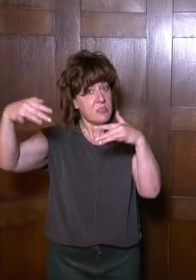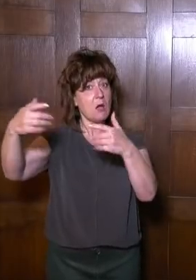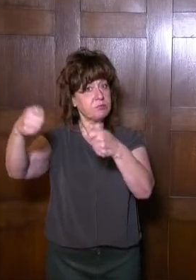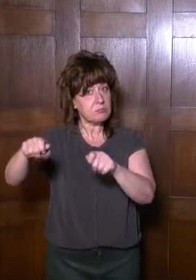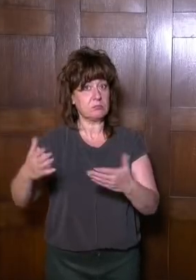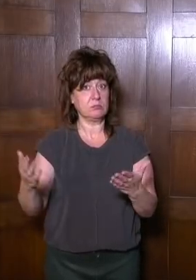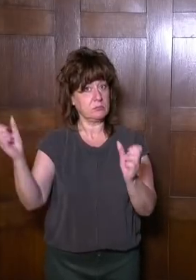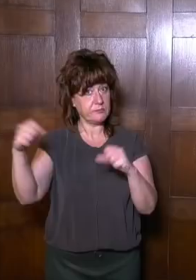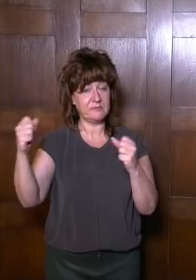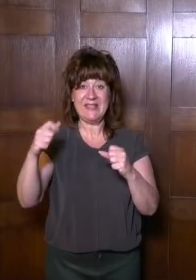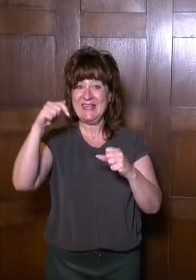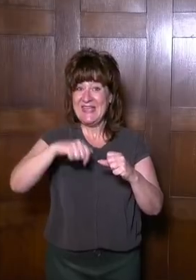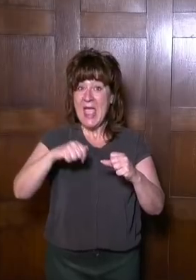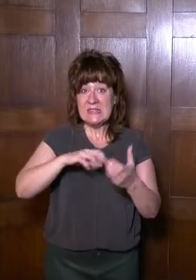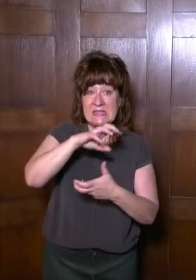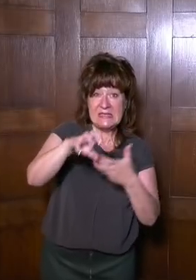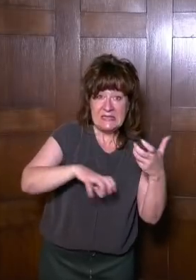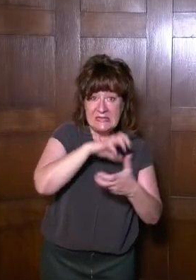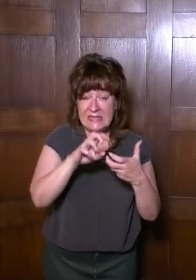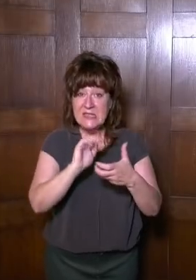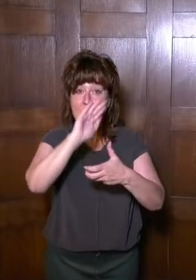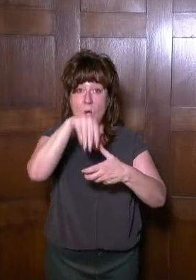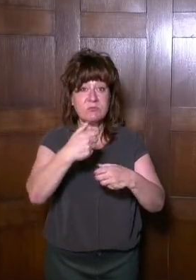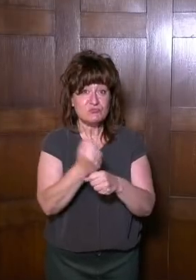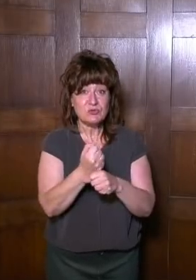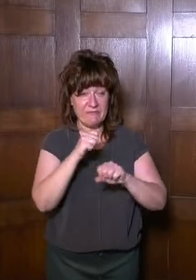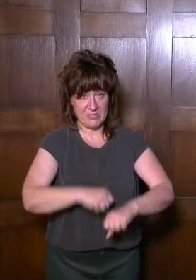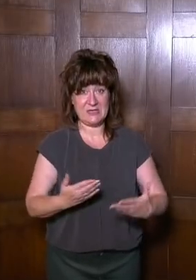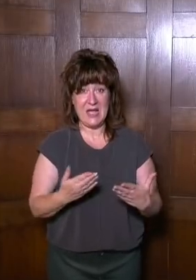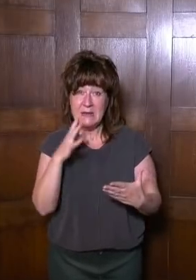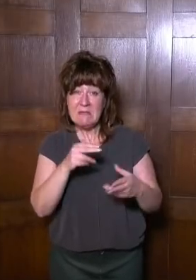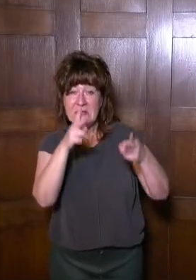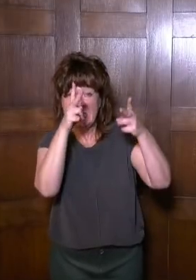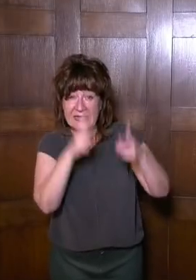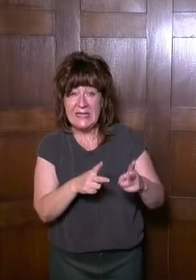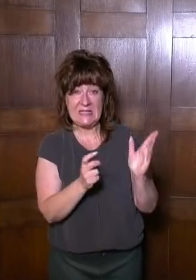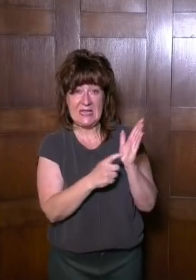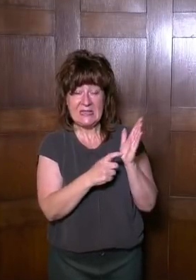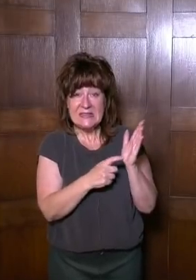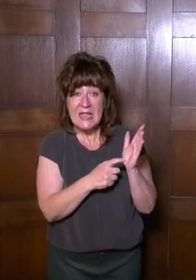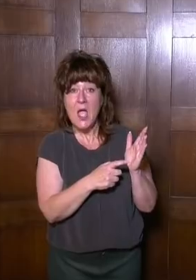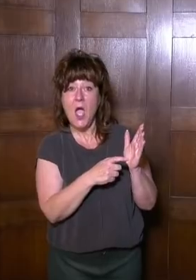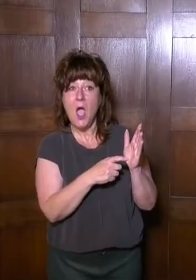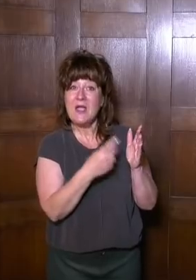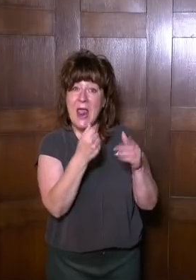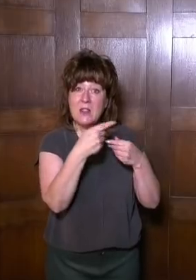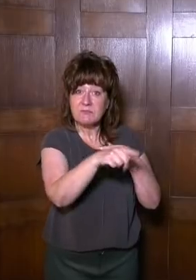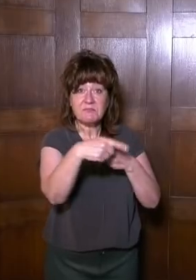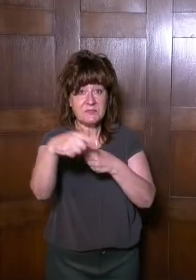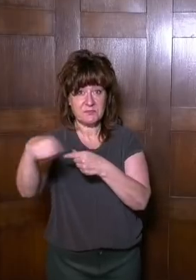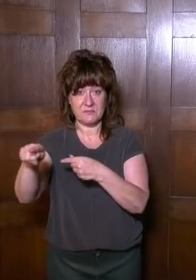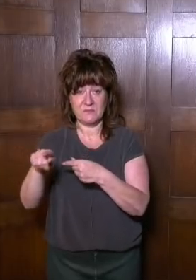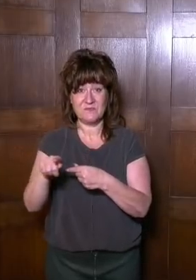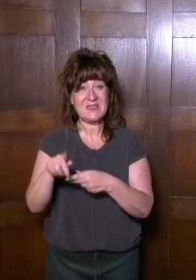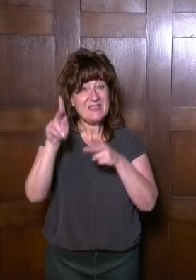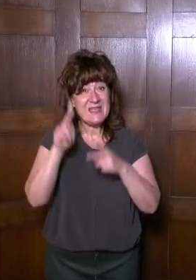wir jetzt versuchen zur Krisenbewältigung einzusetzen und versuchen die richtigen Dinge zu adressieren. Es ist absolut